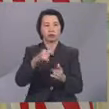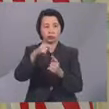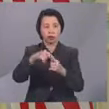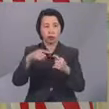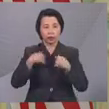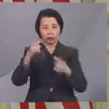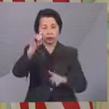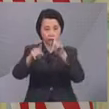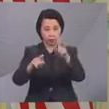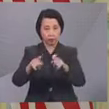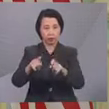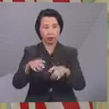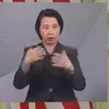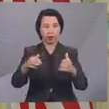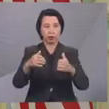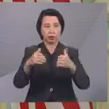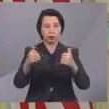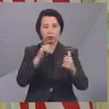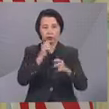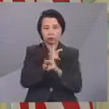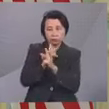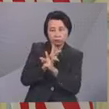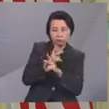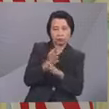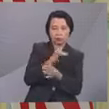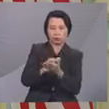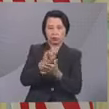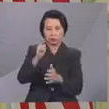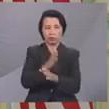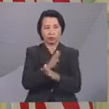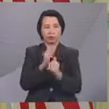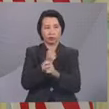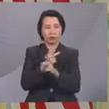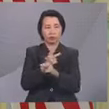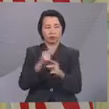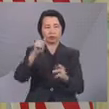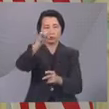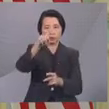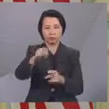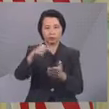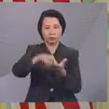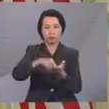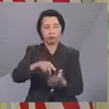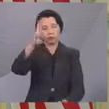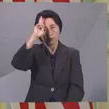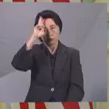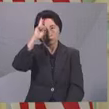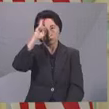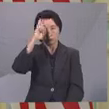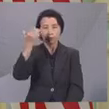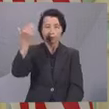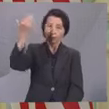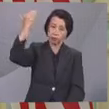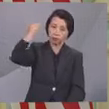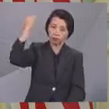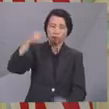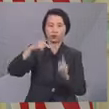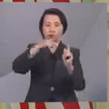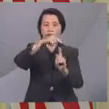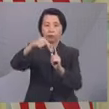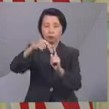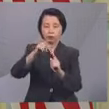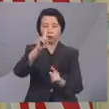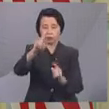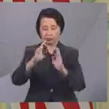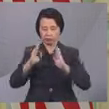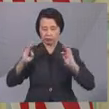ada soalan ni, kalau tak aware pun sebelum ni, aware dengan soalan ini. Jadi seperti yang lepas, apabila